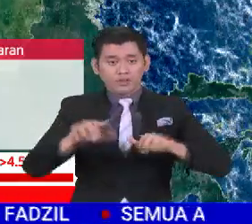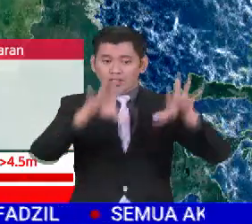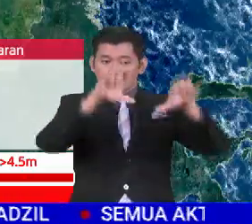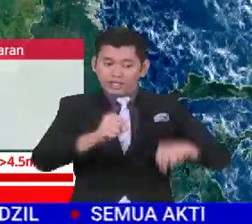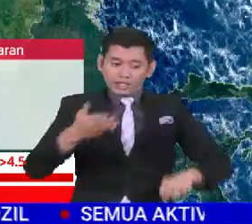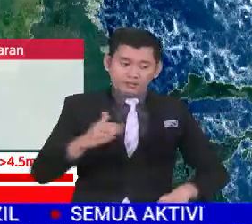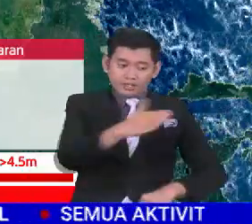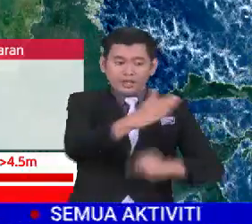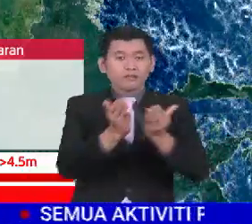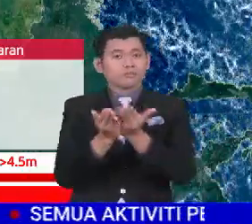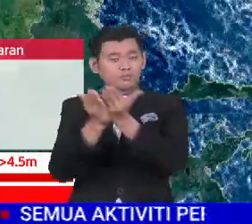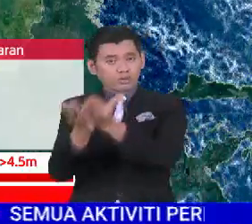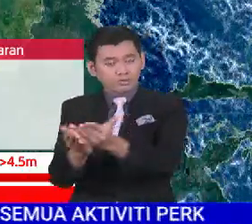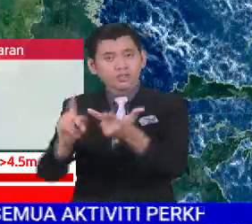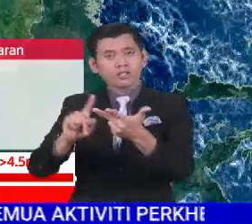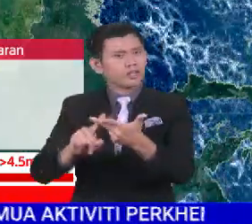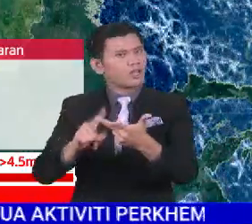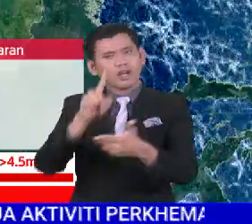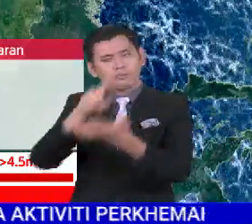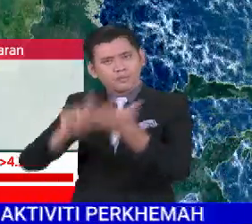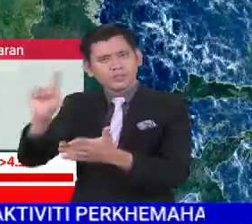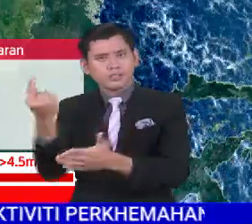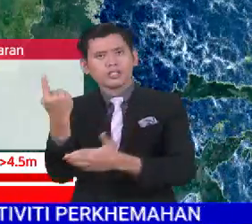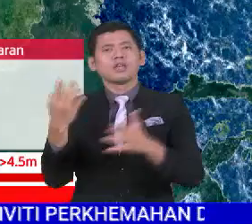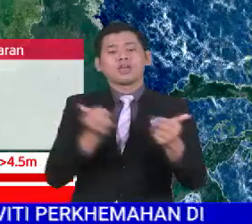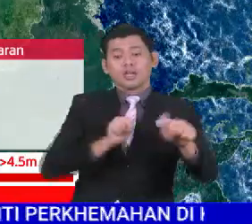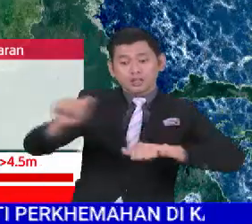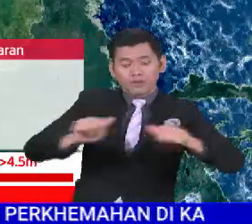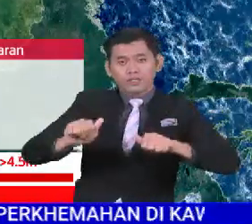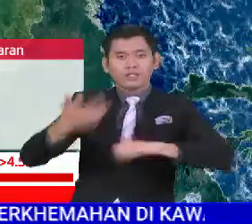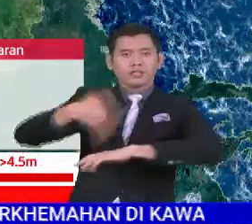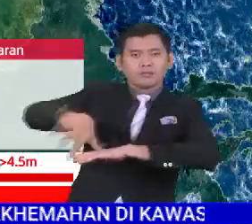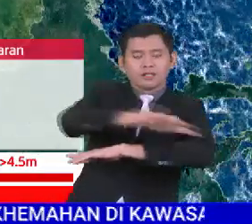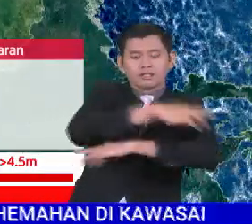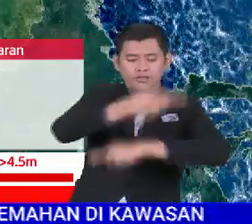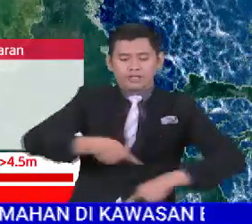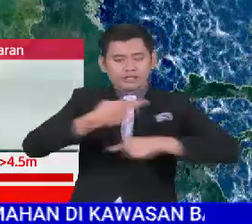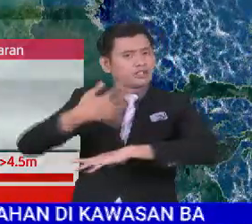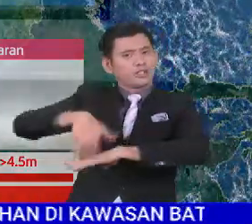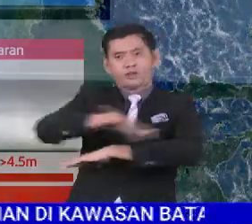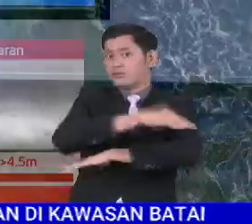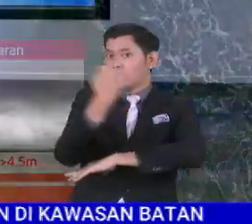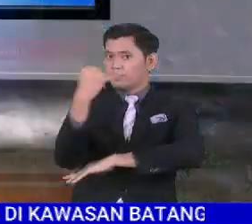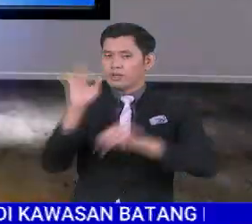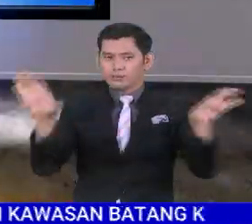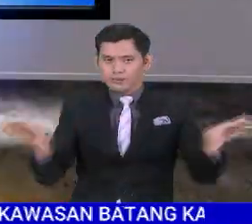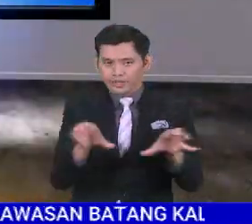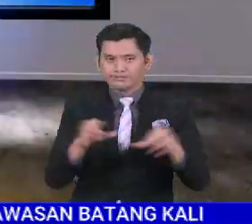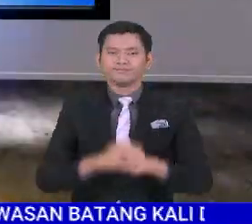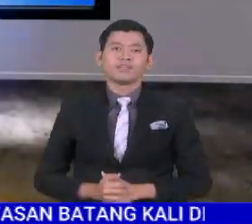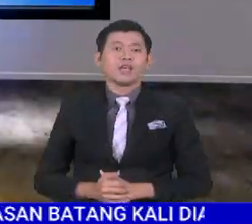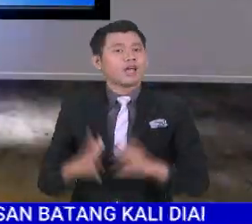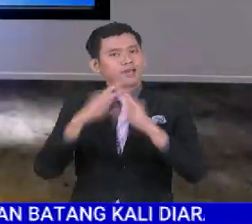ikan, bot-bot kecil dan perkapalan serta aktiviti pantai dan sukan laut. Baiklah, sekian